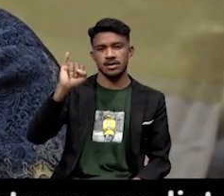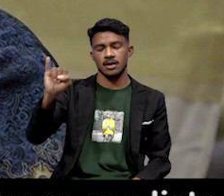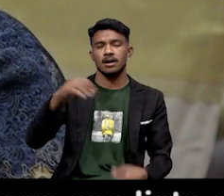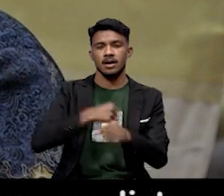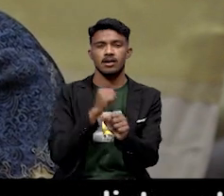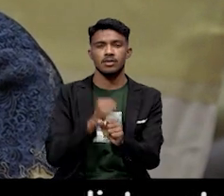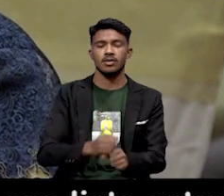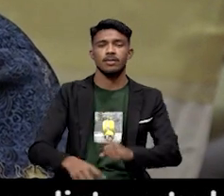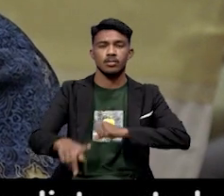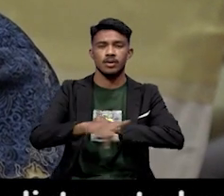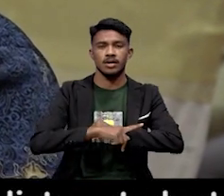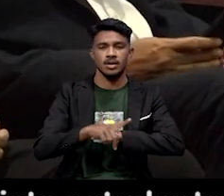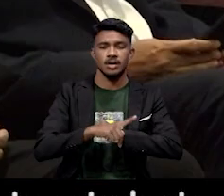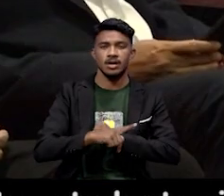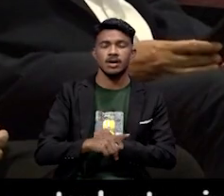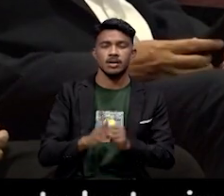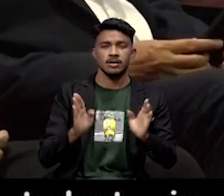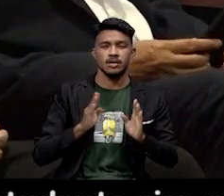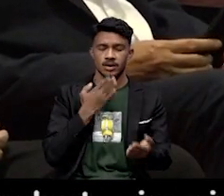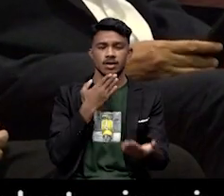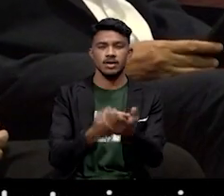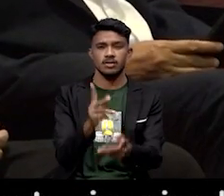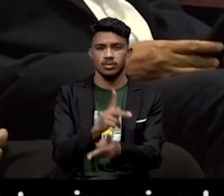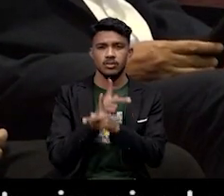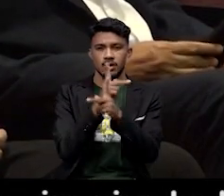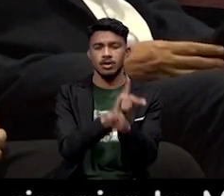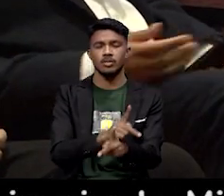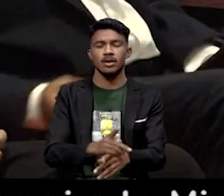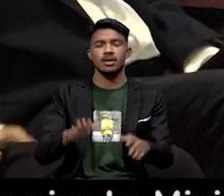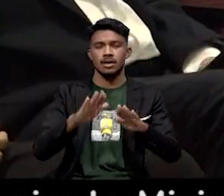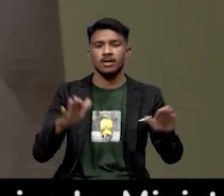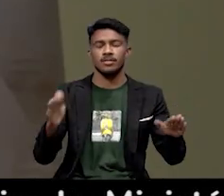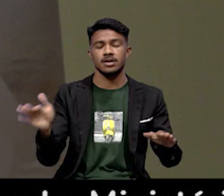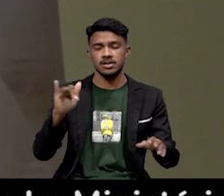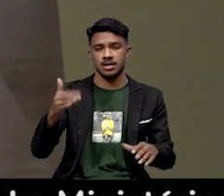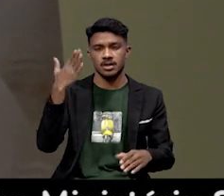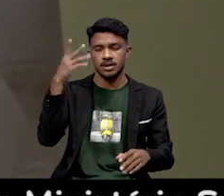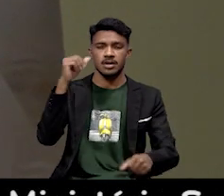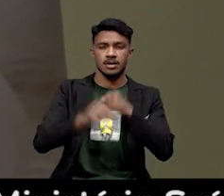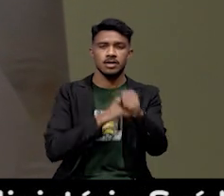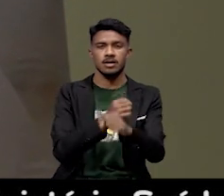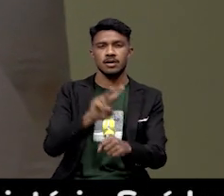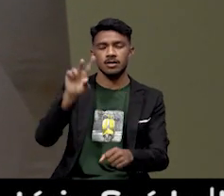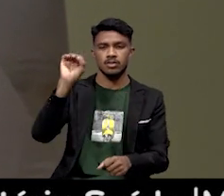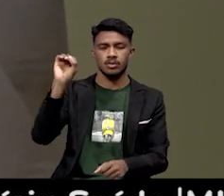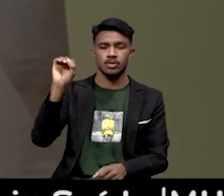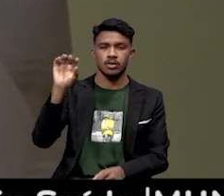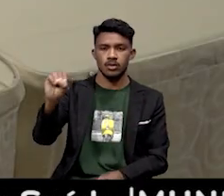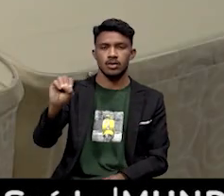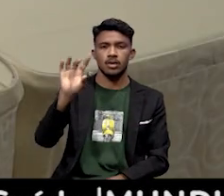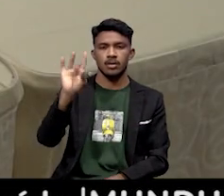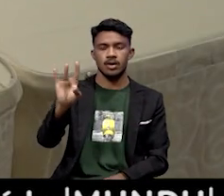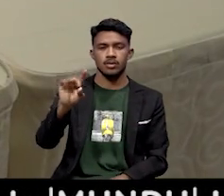política no procedimento para un qualidade cuidado ba orfanato no colegio Sira e a Tinan Rihun Ruavalo. Tinane